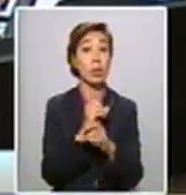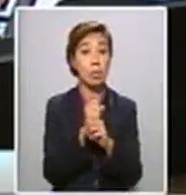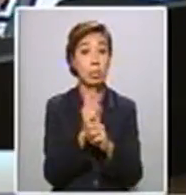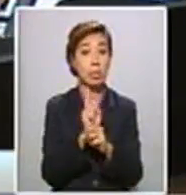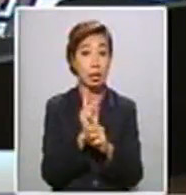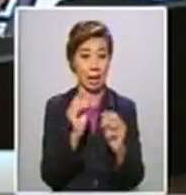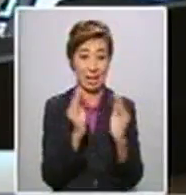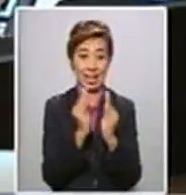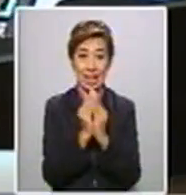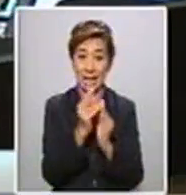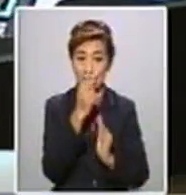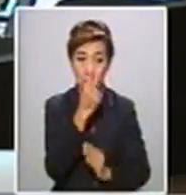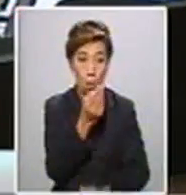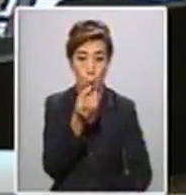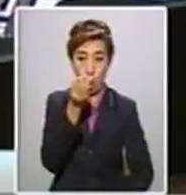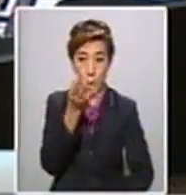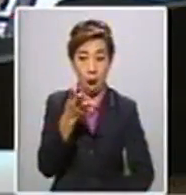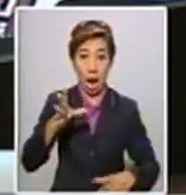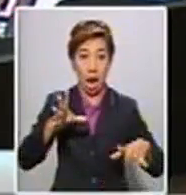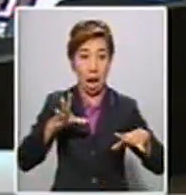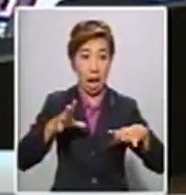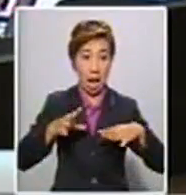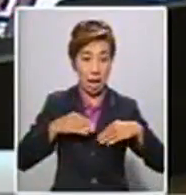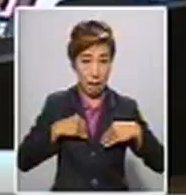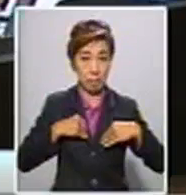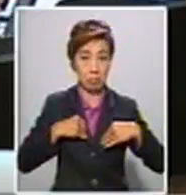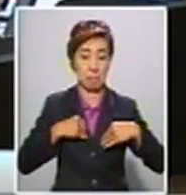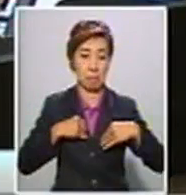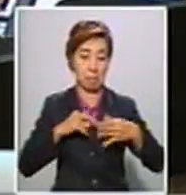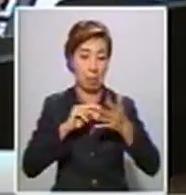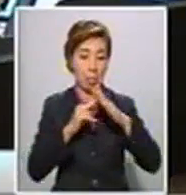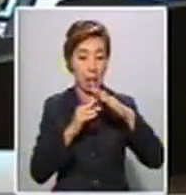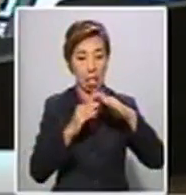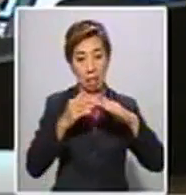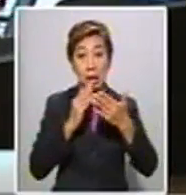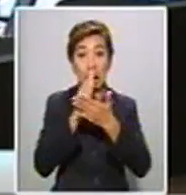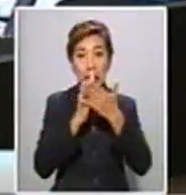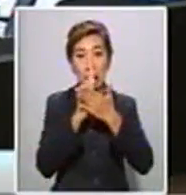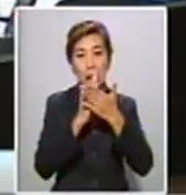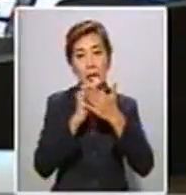คะแนนที่เห็นชอบมีจำนวนไม่มากกว่ากึ่งหนึ่งของจำนวนสมาชิกเท่าที่อยู่ของสภา